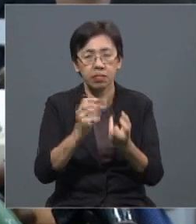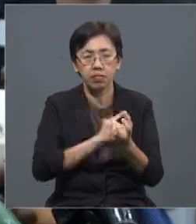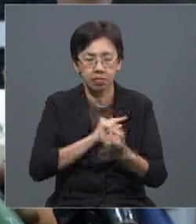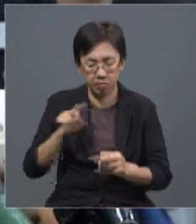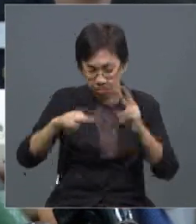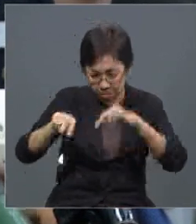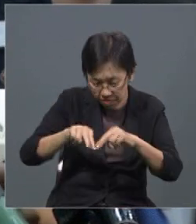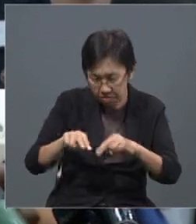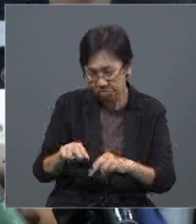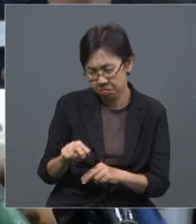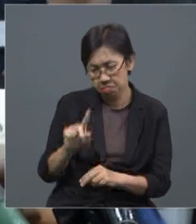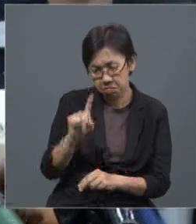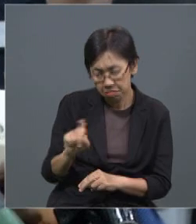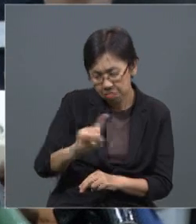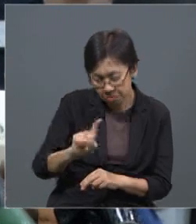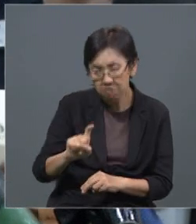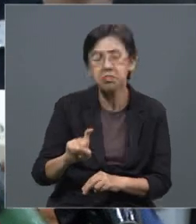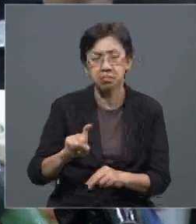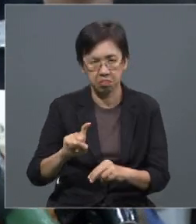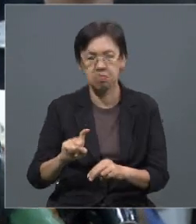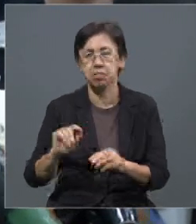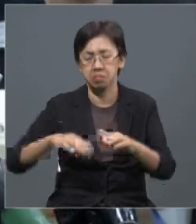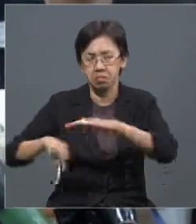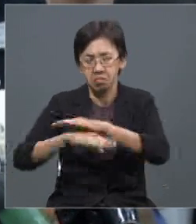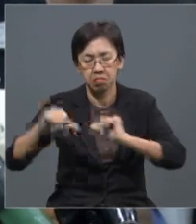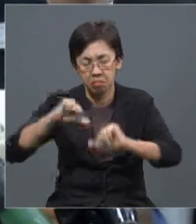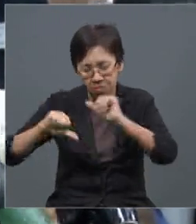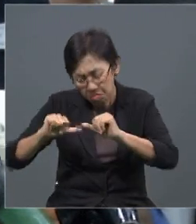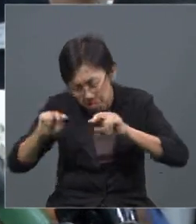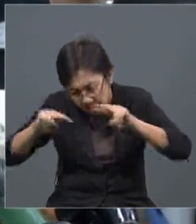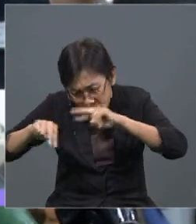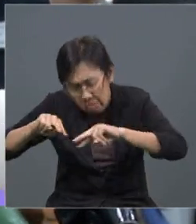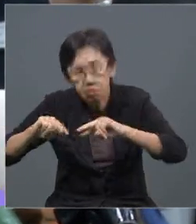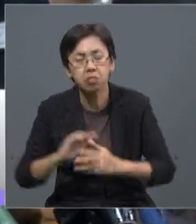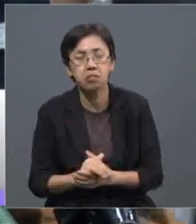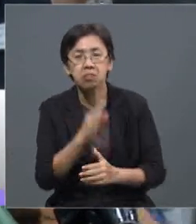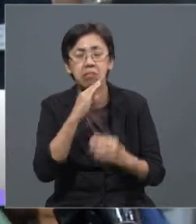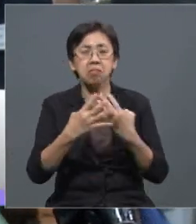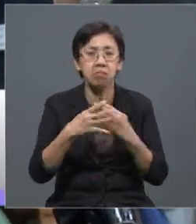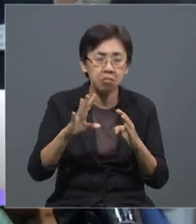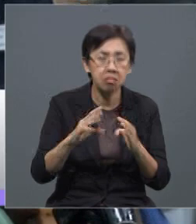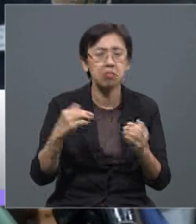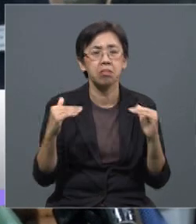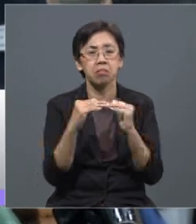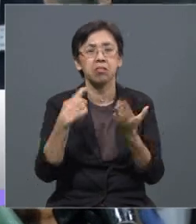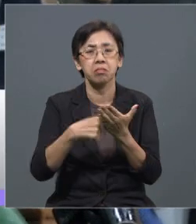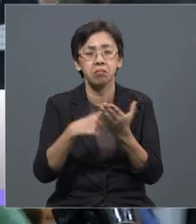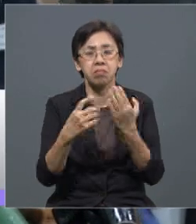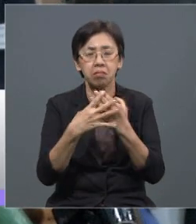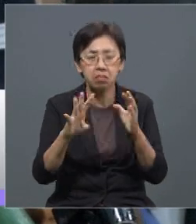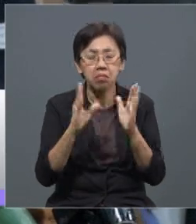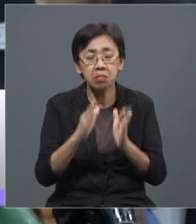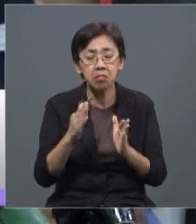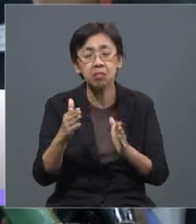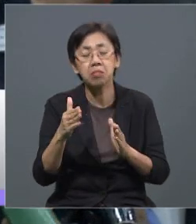การเสียชีวิตโดยใช้นิติวิทยาศาสตร์เข้ามาช่วยส่วนข้อเรียกร้องให้มีการปล่อยตัวนะครับแล้วก็ให้สิทธิการประกันตัวนักเคลื่อนไหวทางการเมืองอื่นๆ